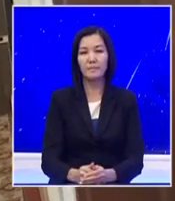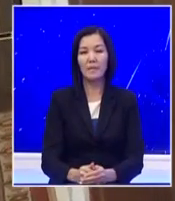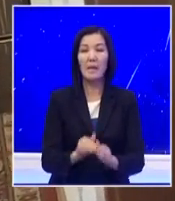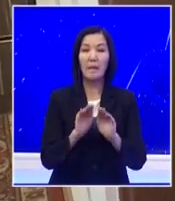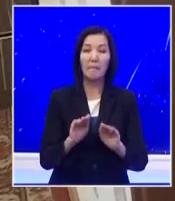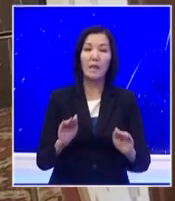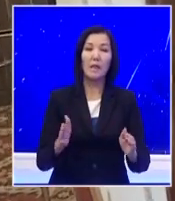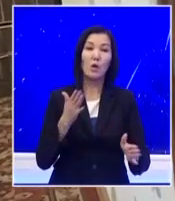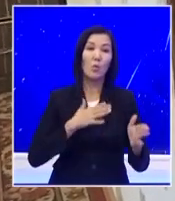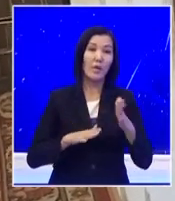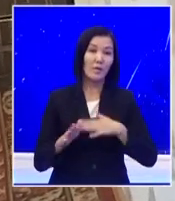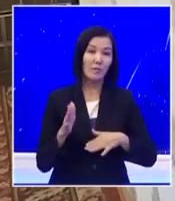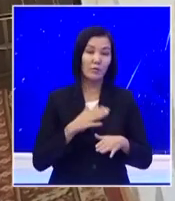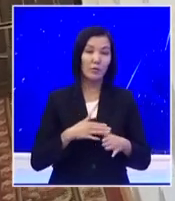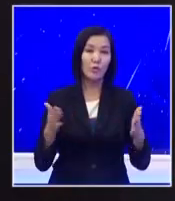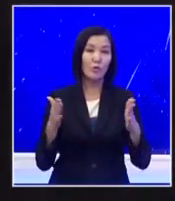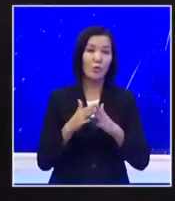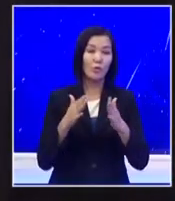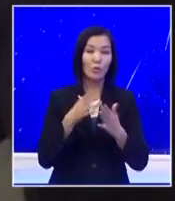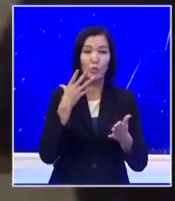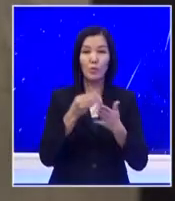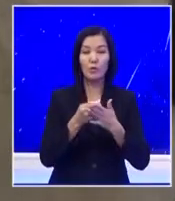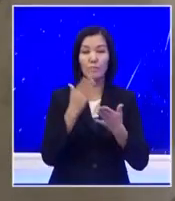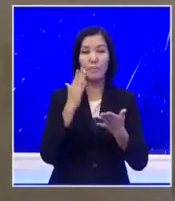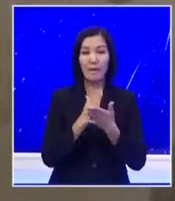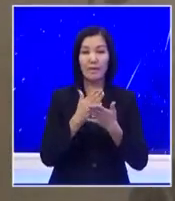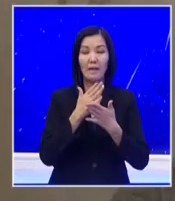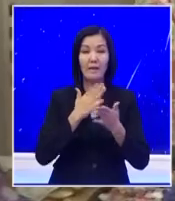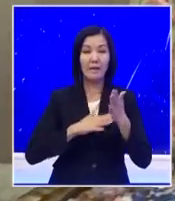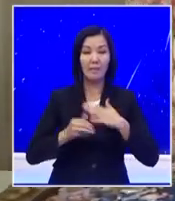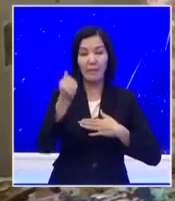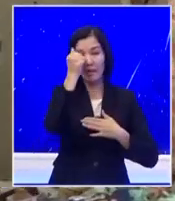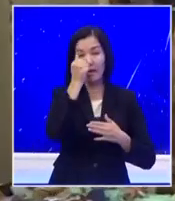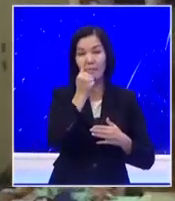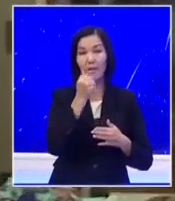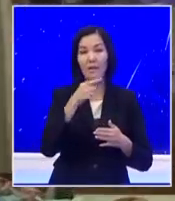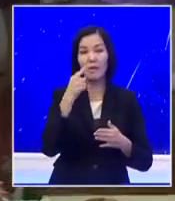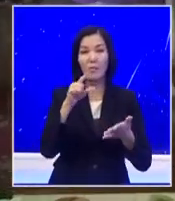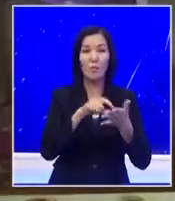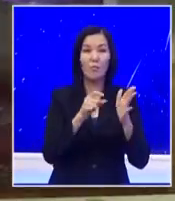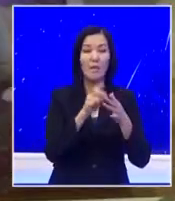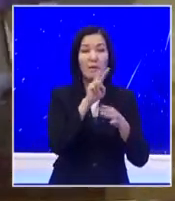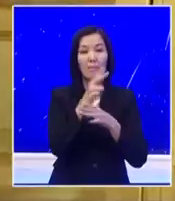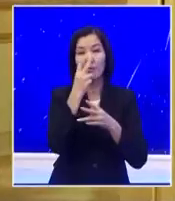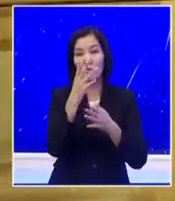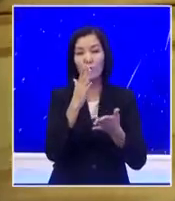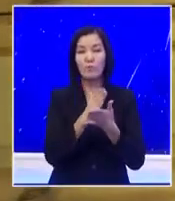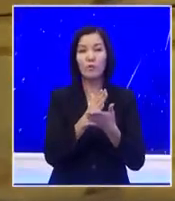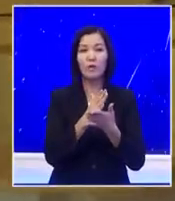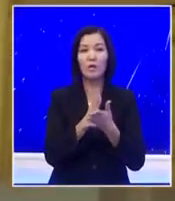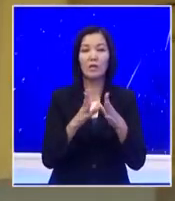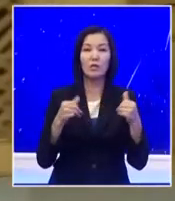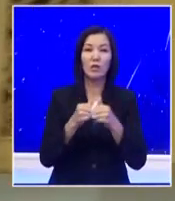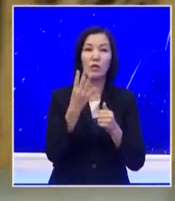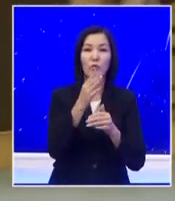Балалар қуаныштан тасып жүр. Кең сарайдай өз үйлері болғанына риза. Рахметтерін айтып, бөлмелерді аралап жүр. Жалпы бұл жанияда